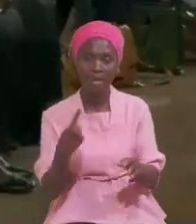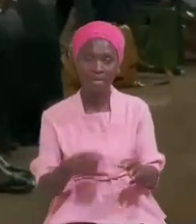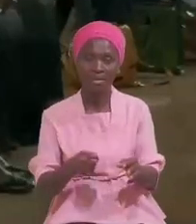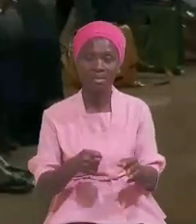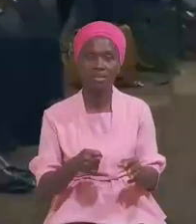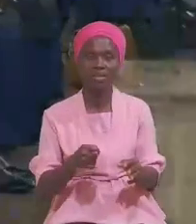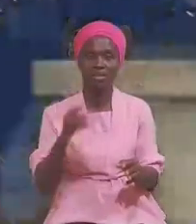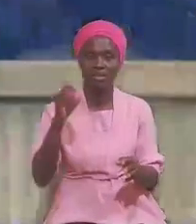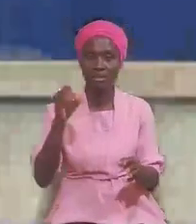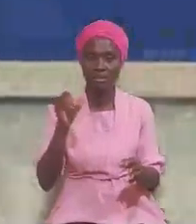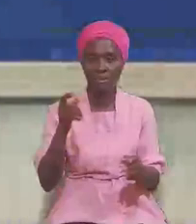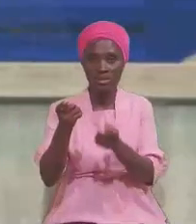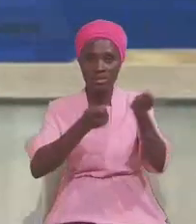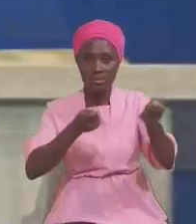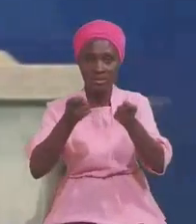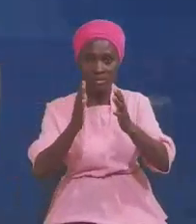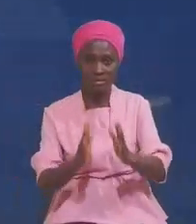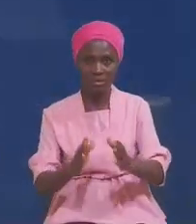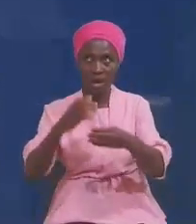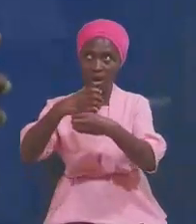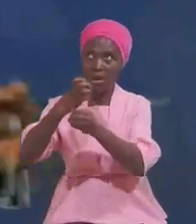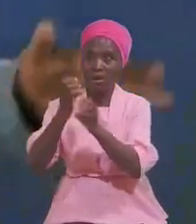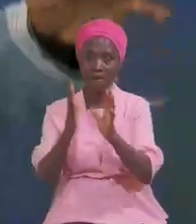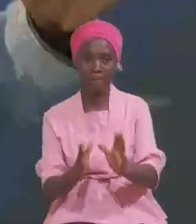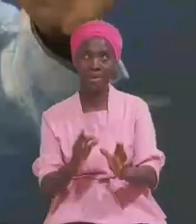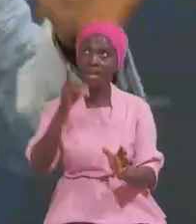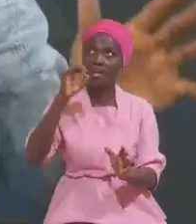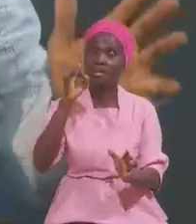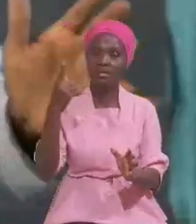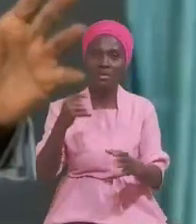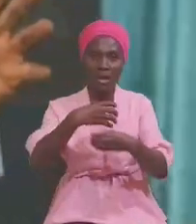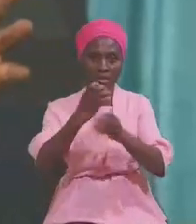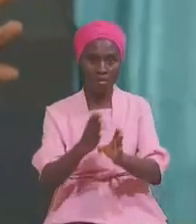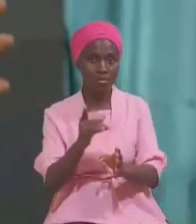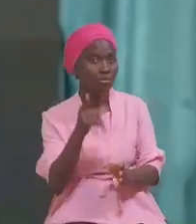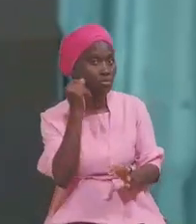Il est créateur, vous voyez, comprenez. Il nous a créés.